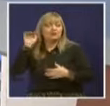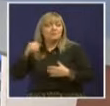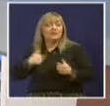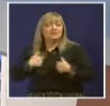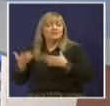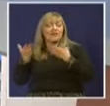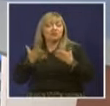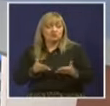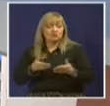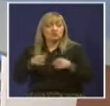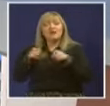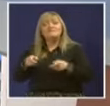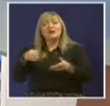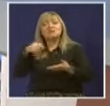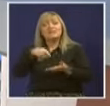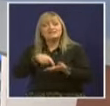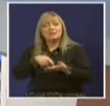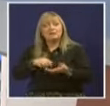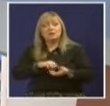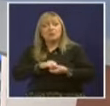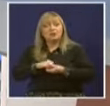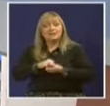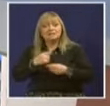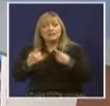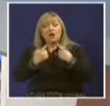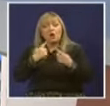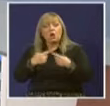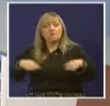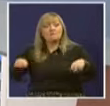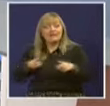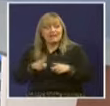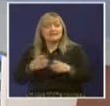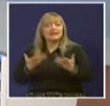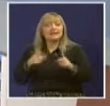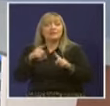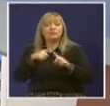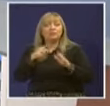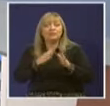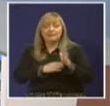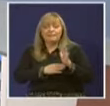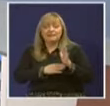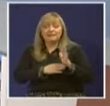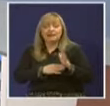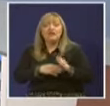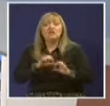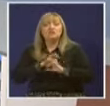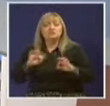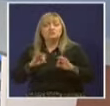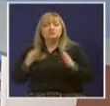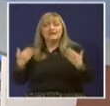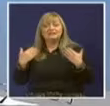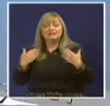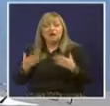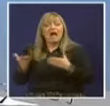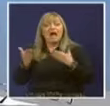център организира и конференция, където темата за чистотата на въздуха също ще бъде повдигната. Да поканим вашите зрители да заповядат на